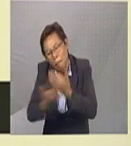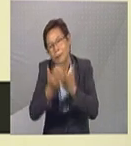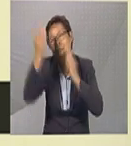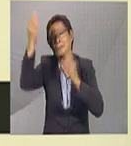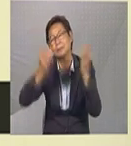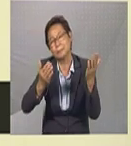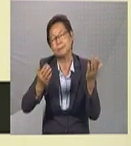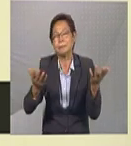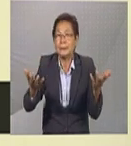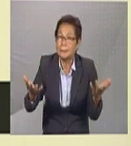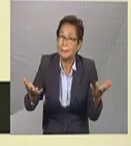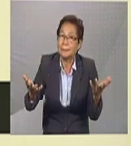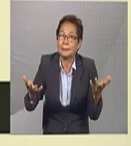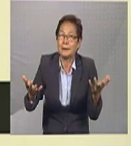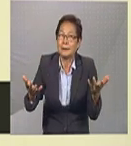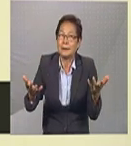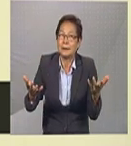kita. Jadi bagaimanapun